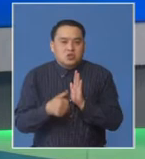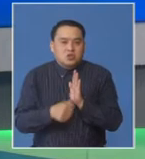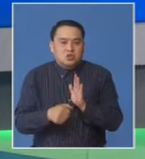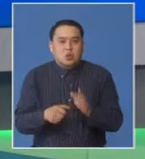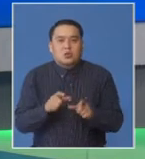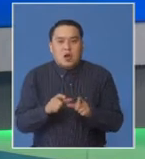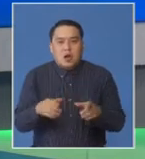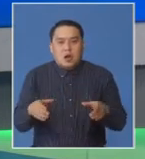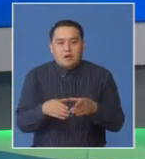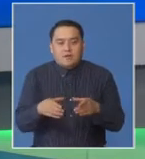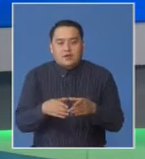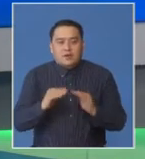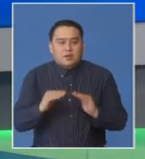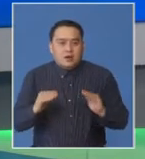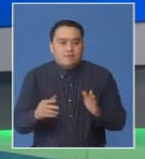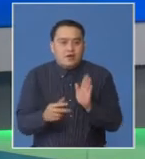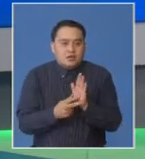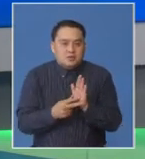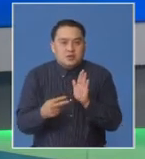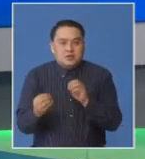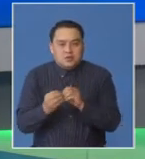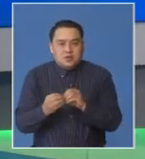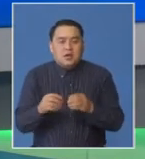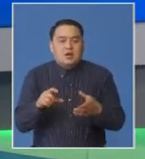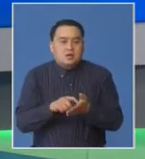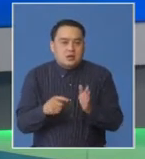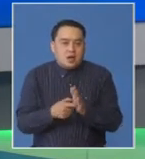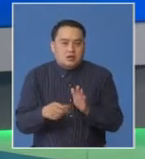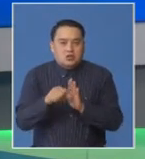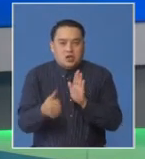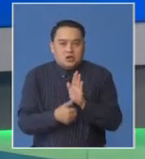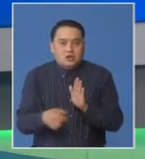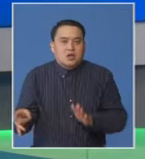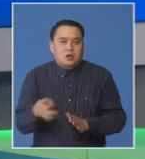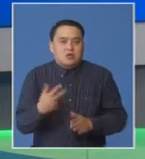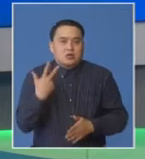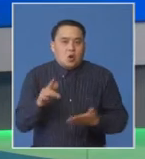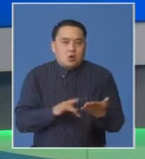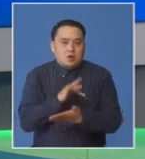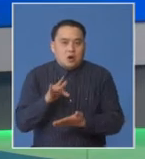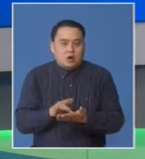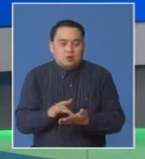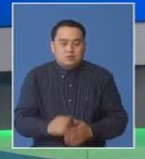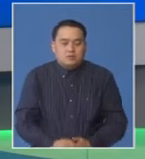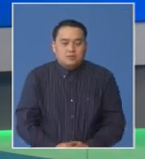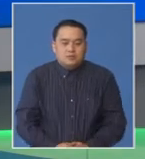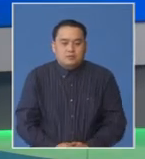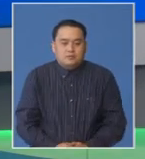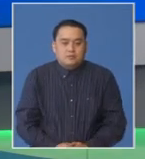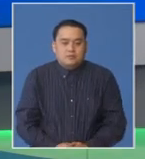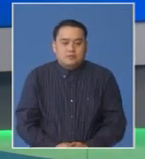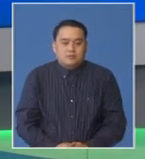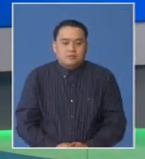около 600 учеников 8-10 классов из 16 районов и 3 городов нашей области. С места события